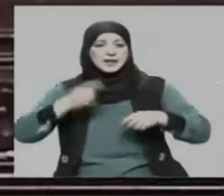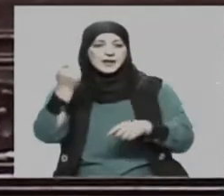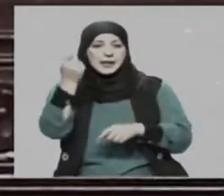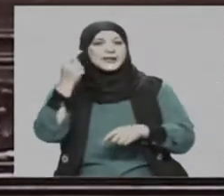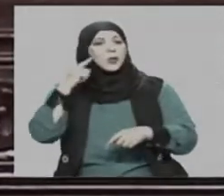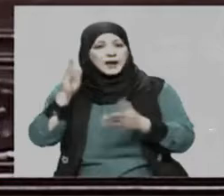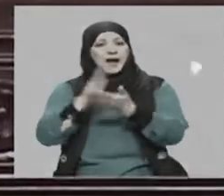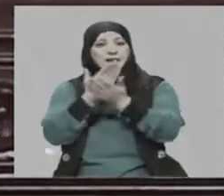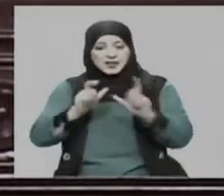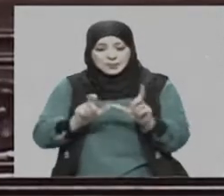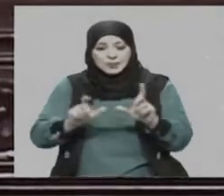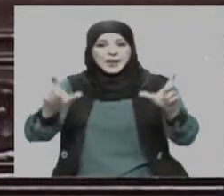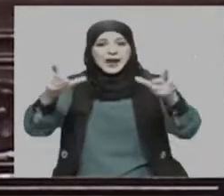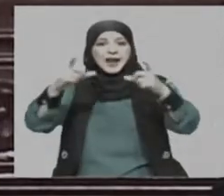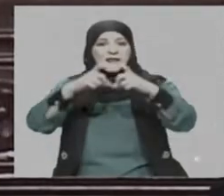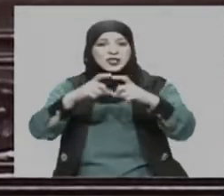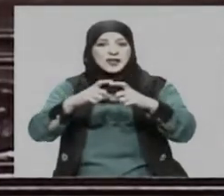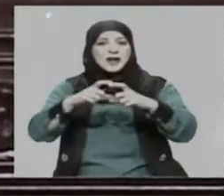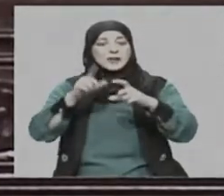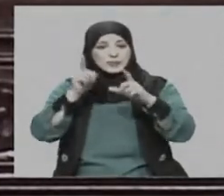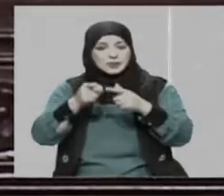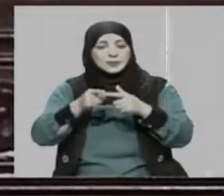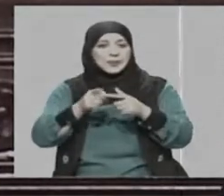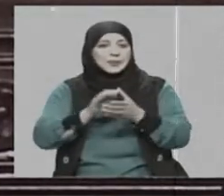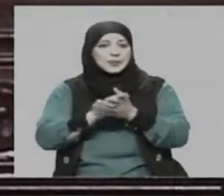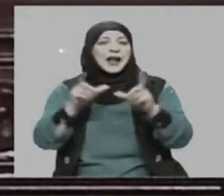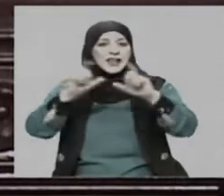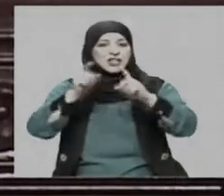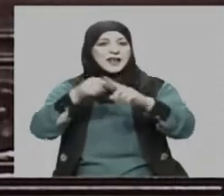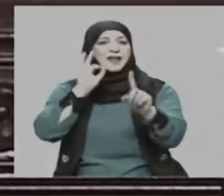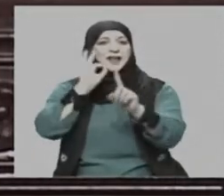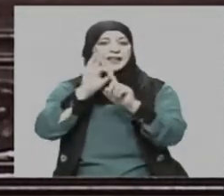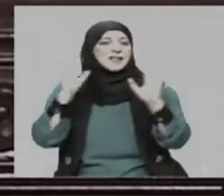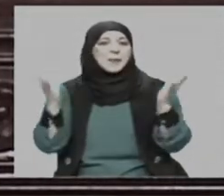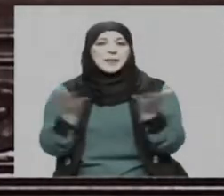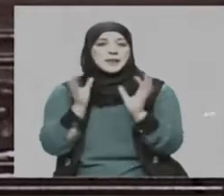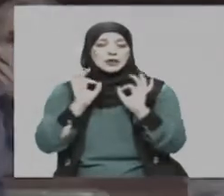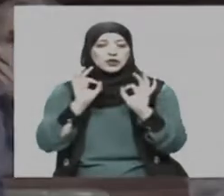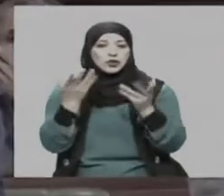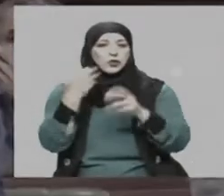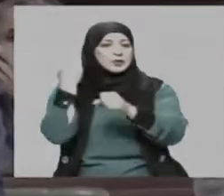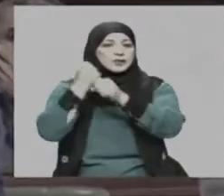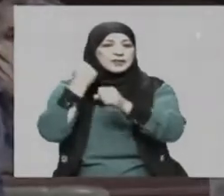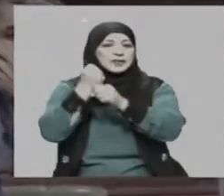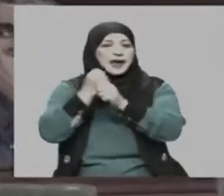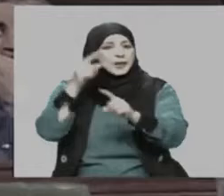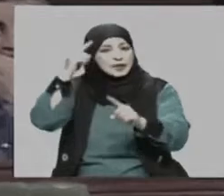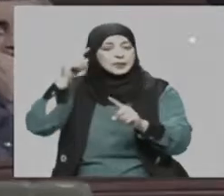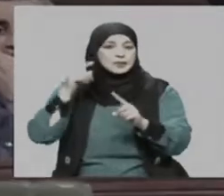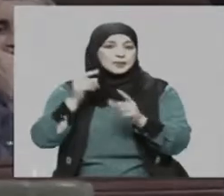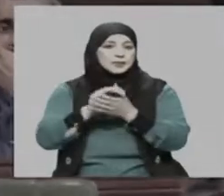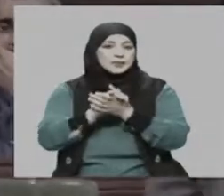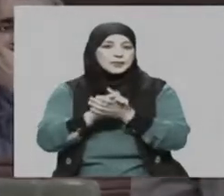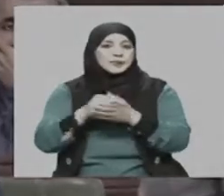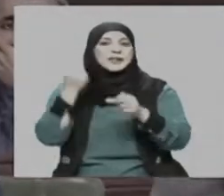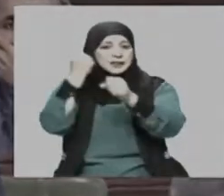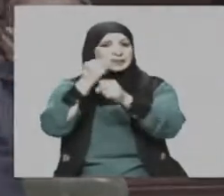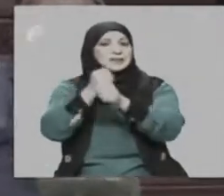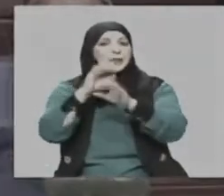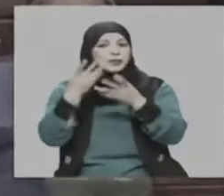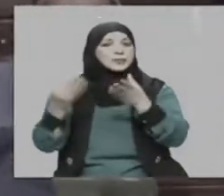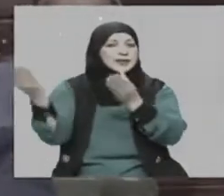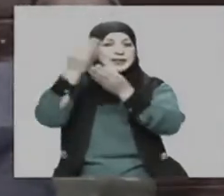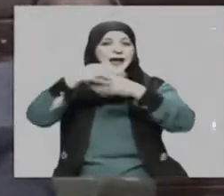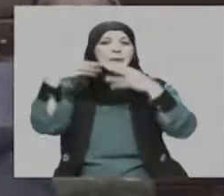وخلقت لجنة تعمل من أجل دخلت فيها المجتمع المدني. رجاء